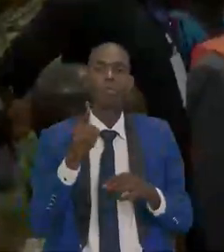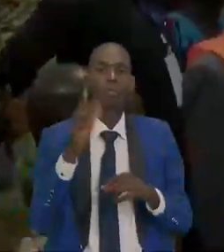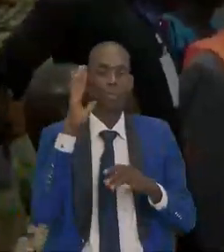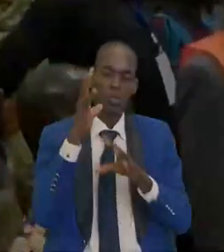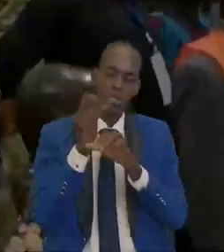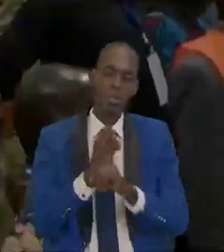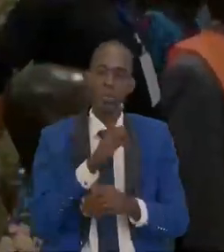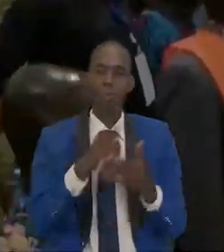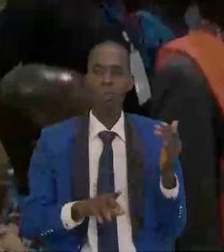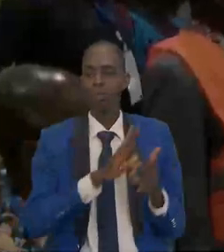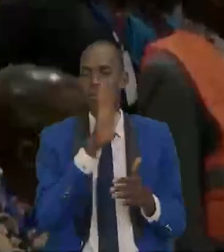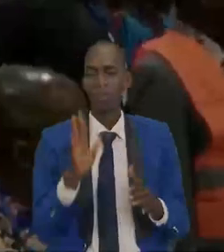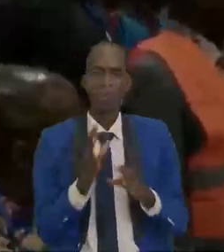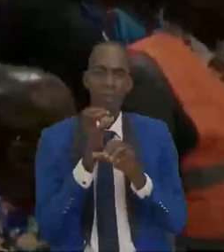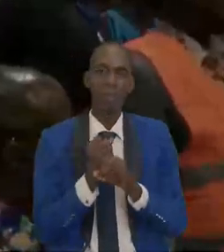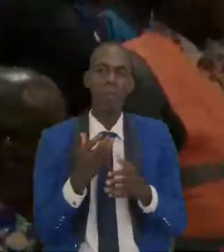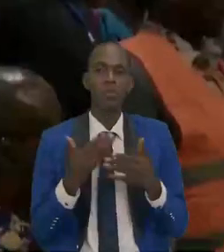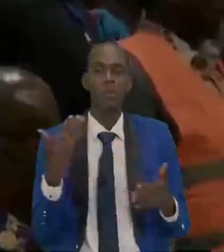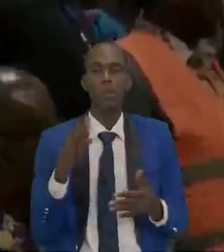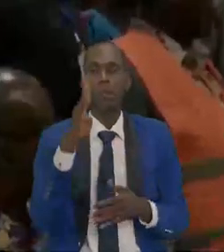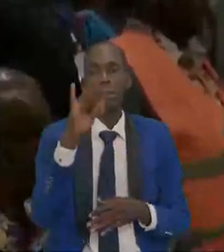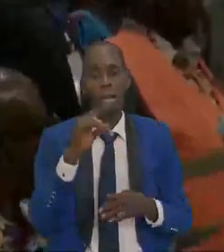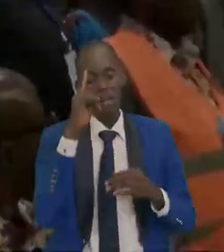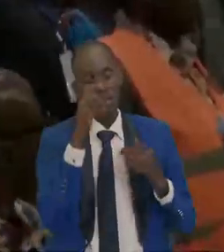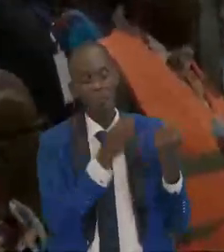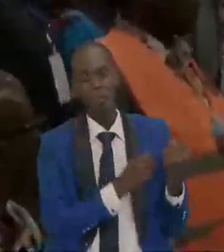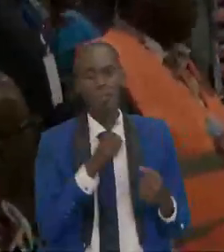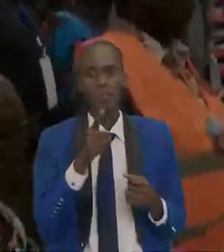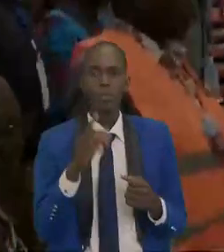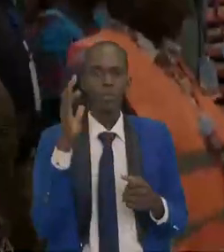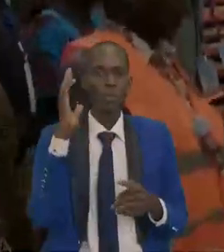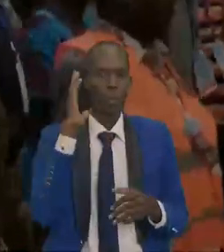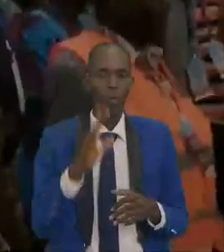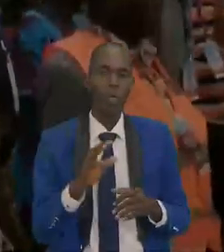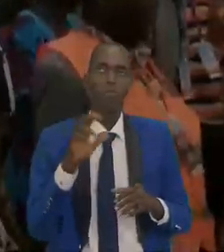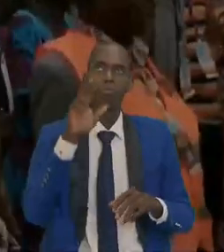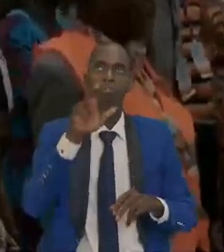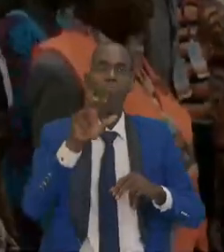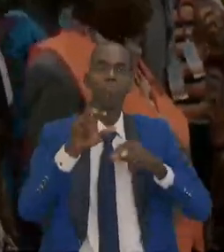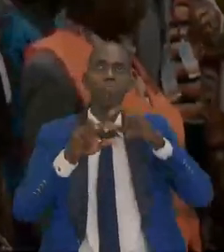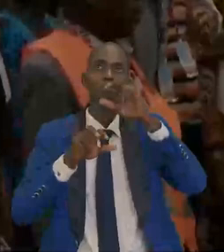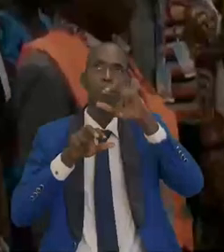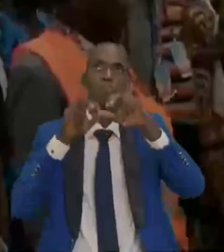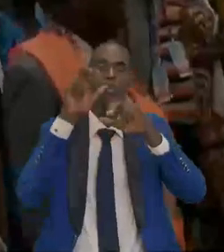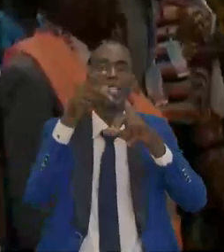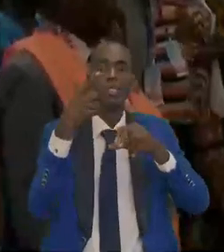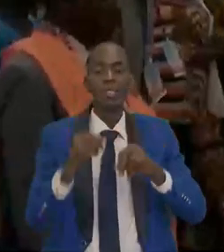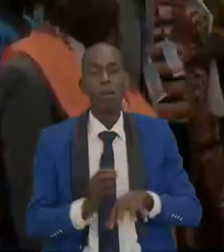jamais réalisé. Par la foi, tu vas gravir les montagnes que tu n'as jamais